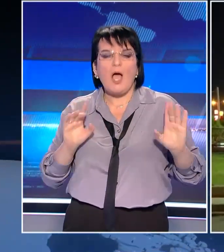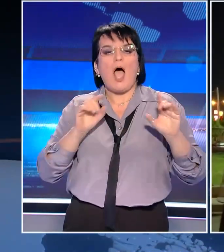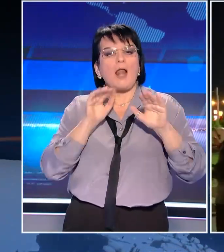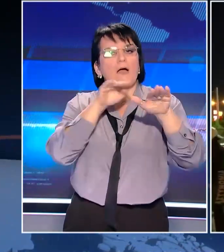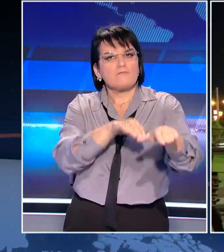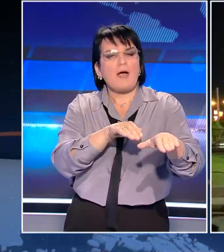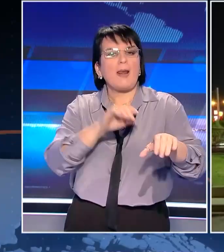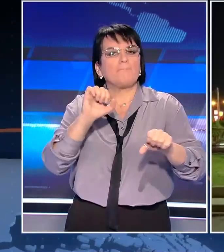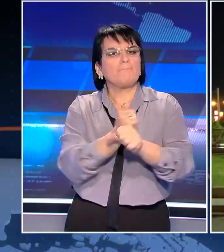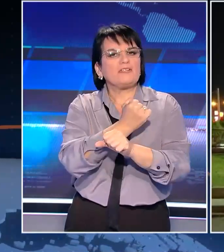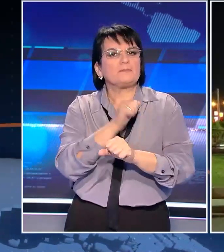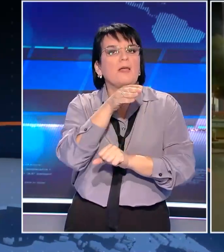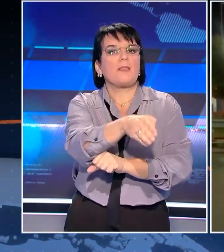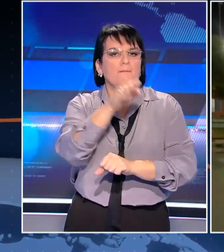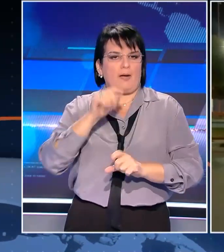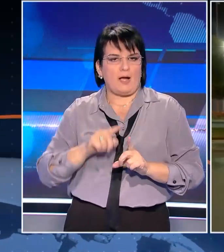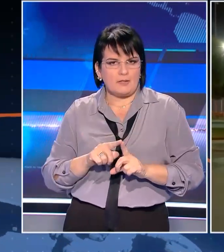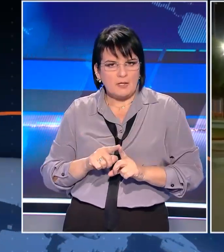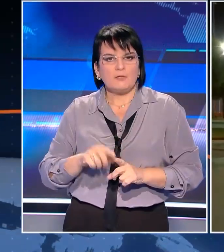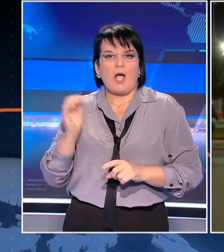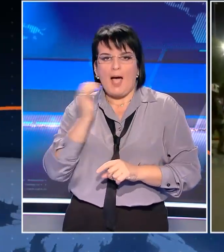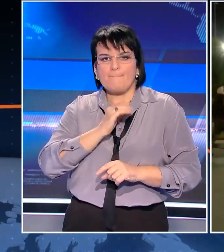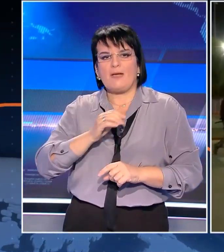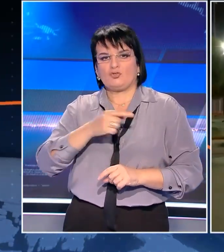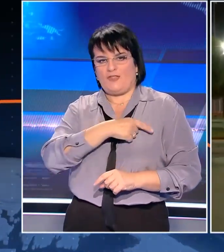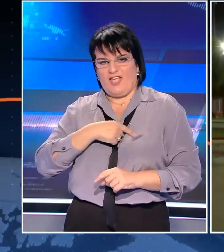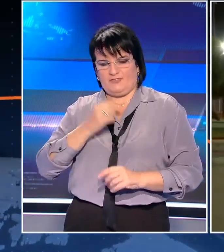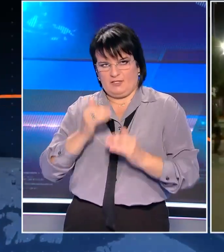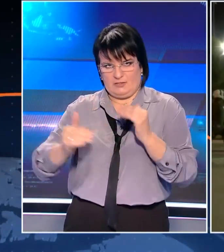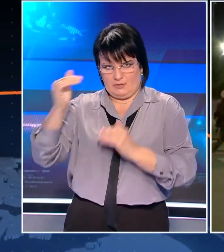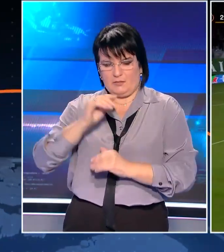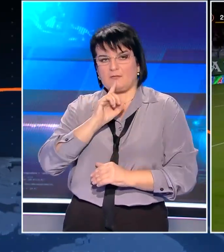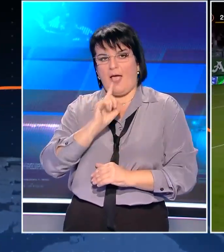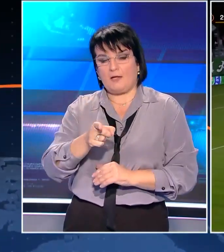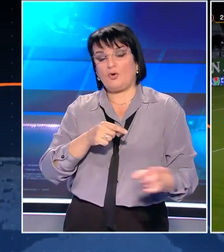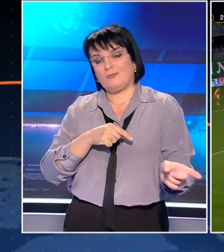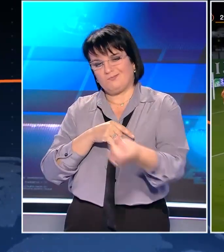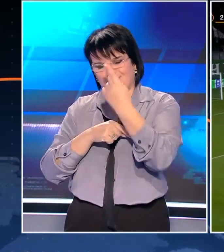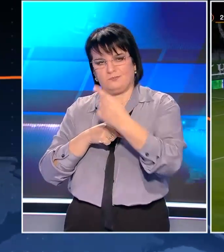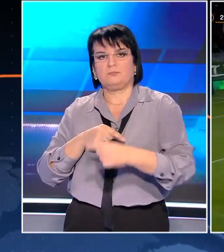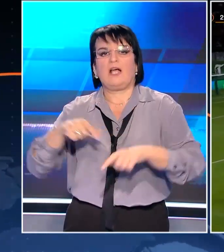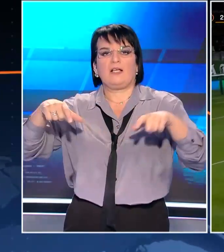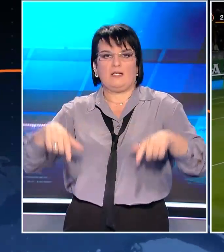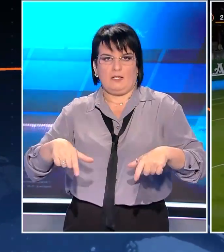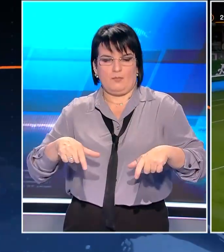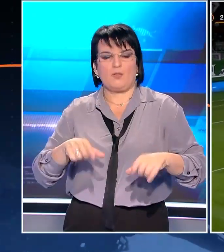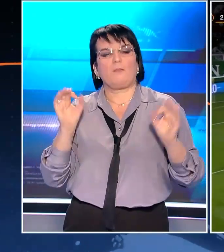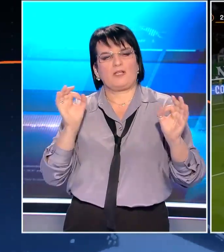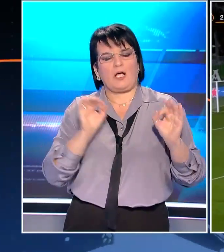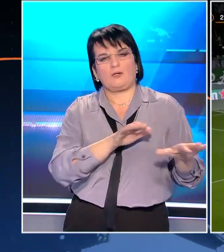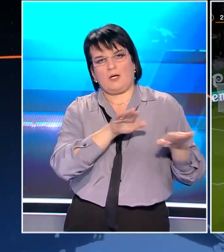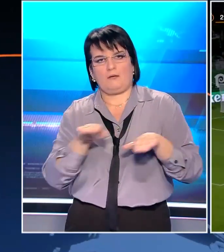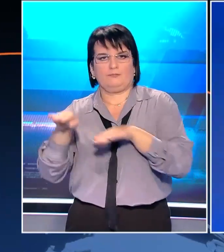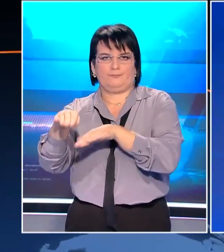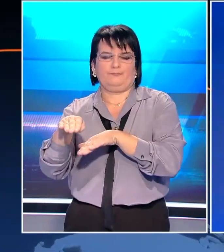με παρέμβαση του Γενικού Αστυνομικού Διευθυντή Αττικής, μέσω ασυρμάτου, έδωσε εντολή στους δημιουργείτες να πάνε στο γήπεδο και τελικά επέστρεψαν στις θέσεις